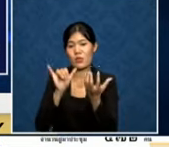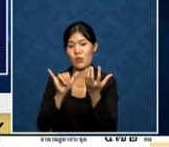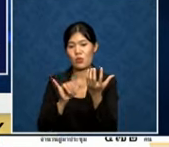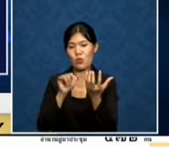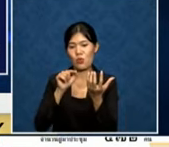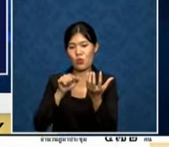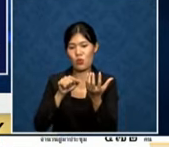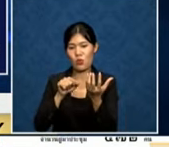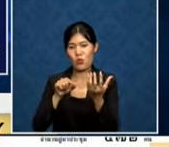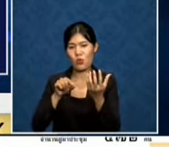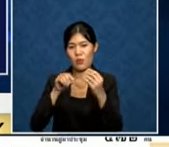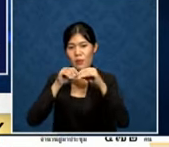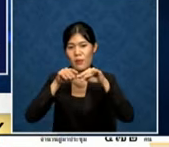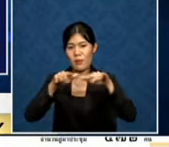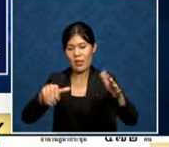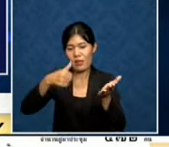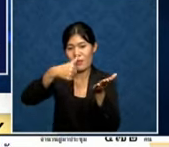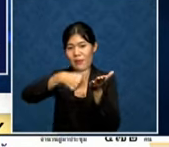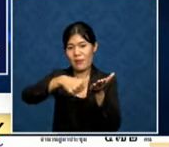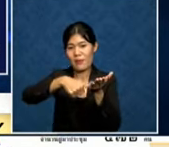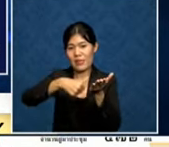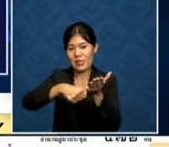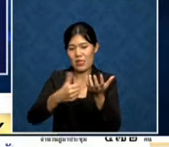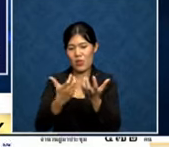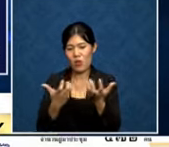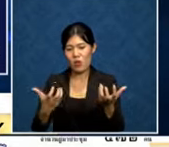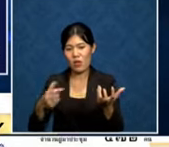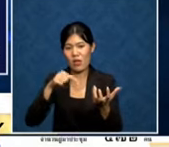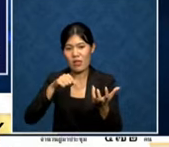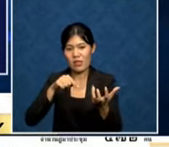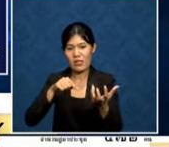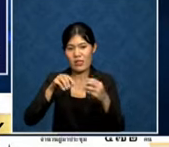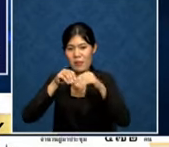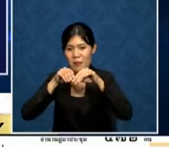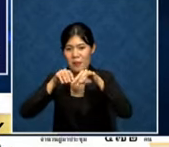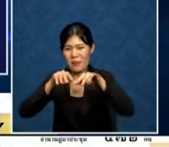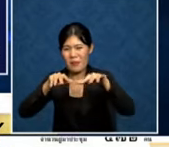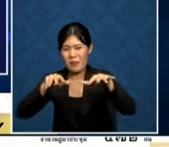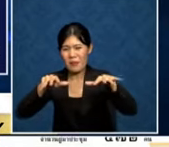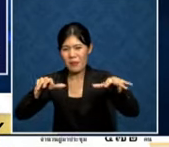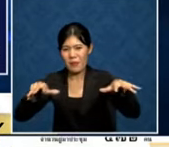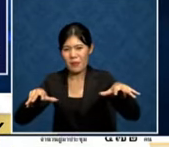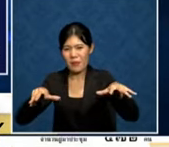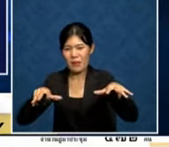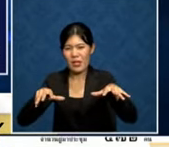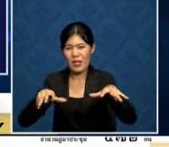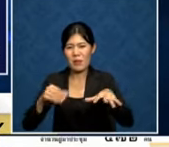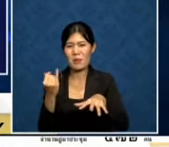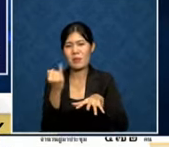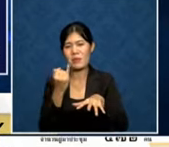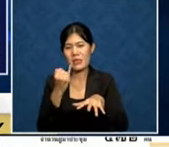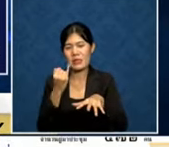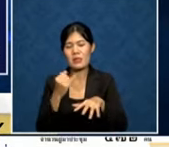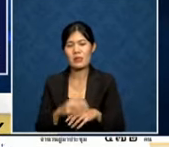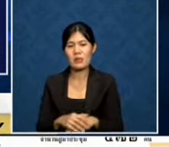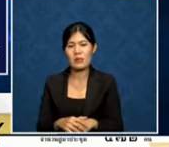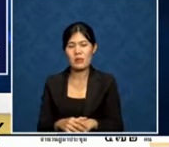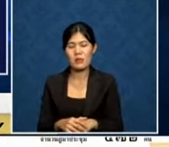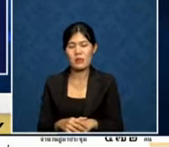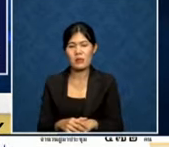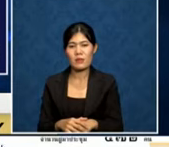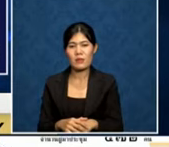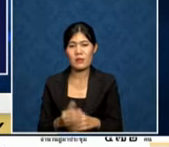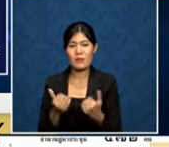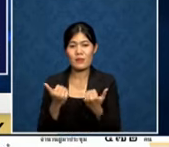การที่จะมีการเก็บภาษีจากสินค้าที่ยังมีการปล่อยคาบอนไดออกไซด์ในกระบวนการผลิตอยู่ครับในอนาคต